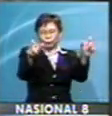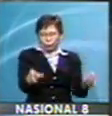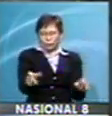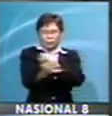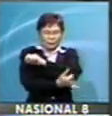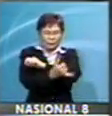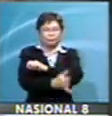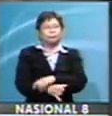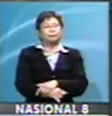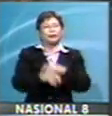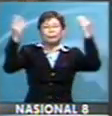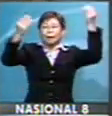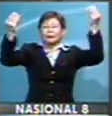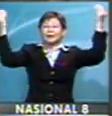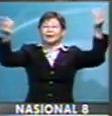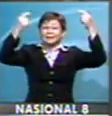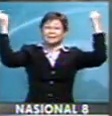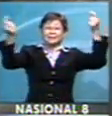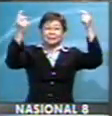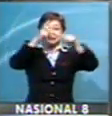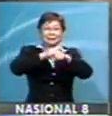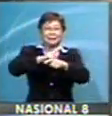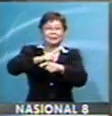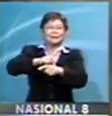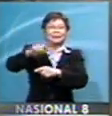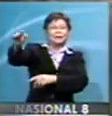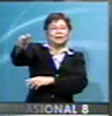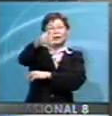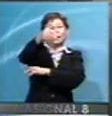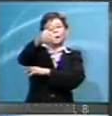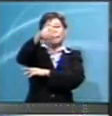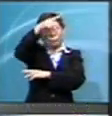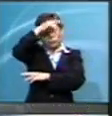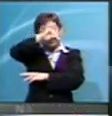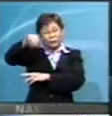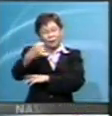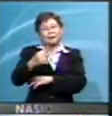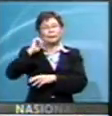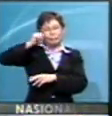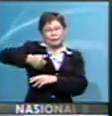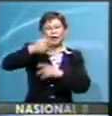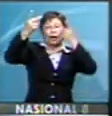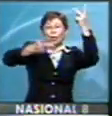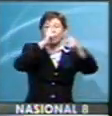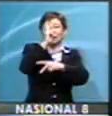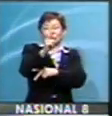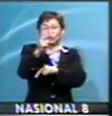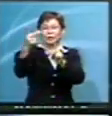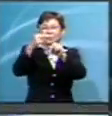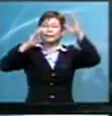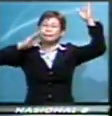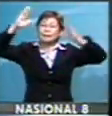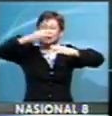negara Majlis sambutan Rasmi akan diadakan di dataran perdana Putrajaya esok lawatan ini merupakan lawatan kedua Sikh hasina ke